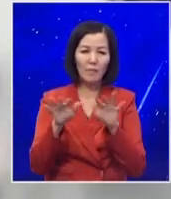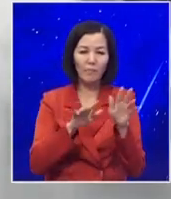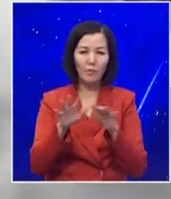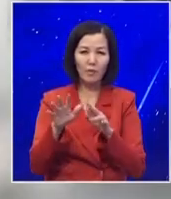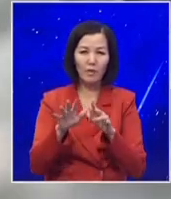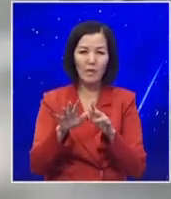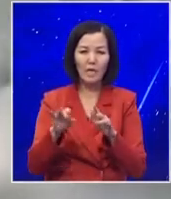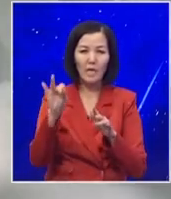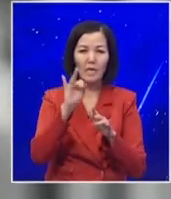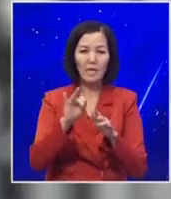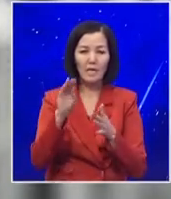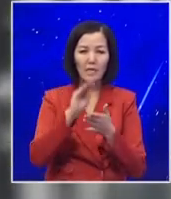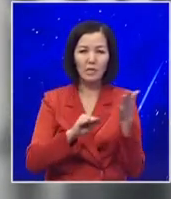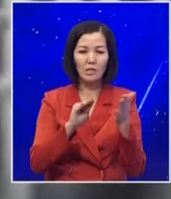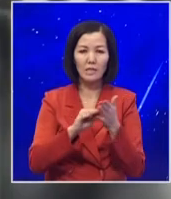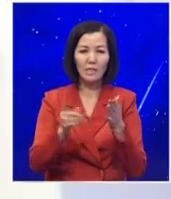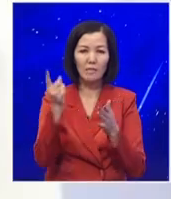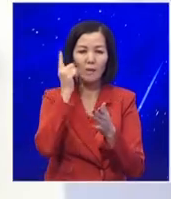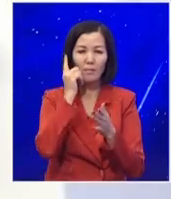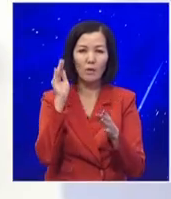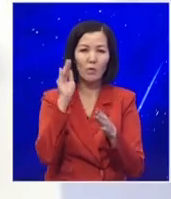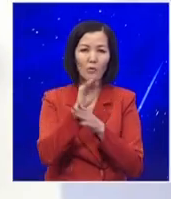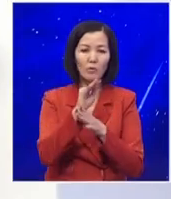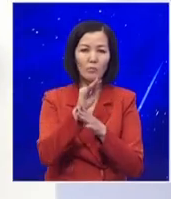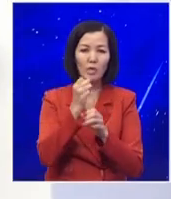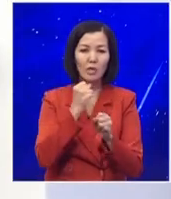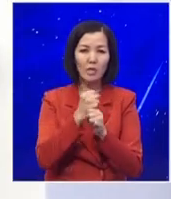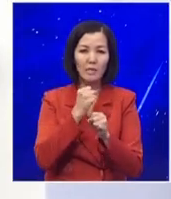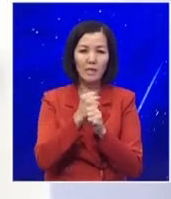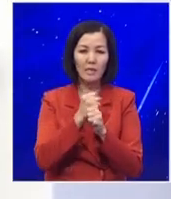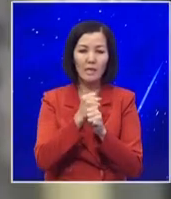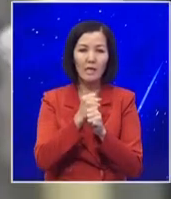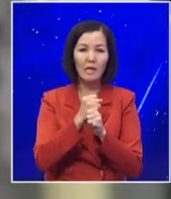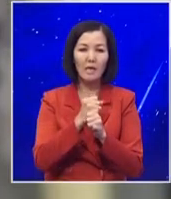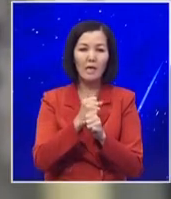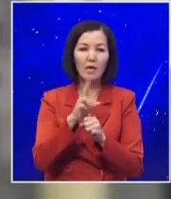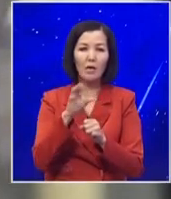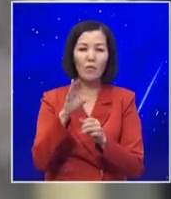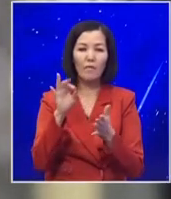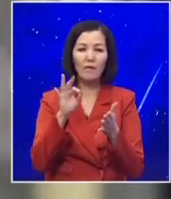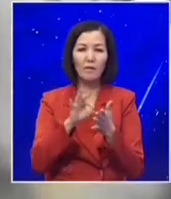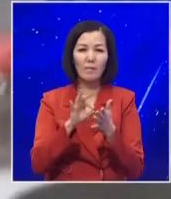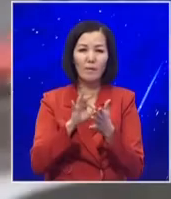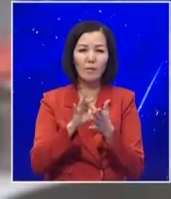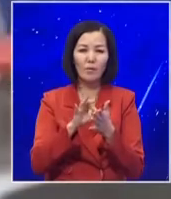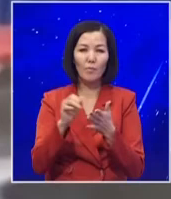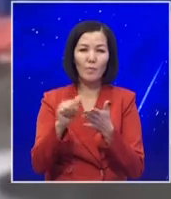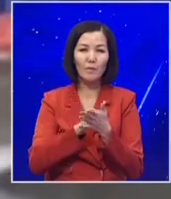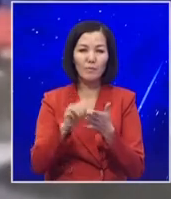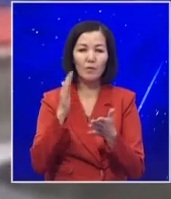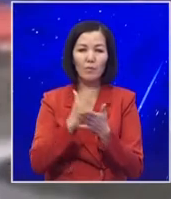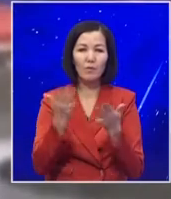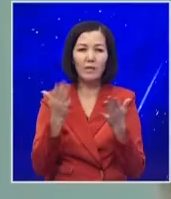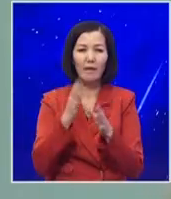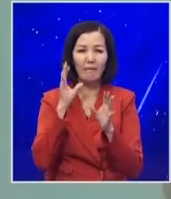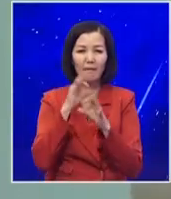коронавирустық тарихын жазатын мобильді қосымша жасады. Онда электронды ковид паспорты болады. Ол арқылы коронавирусты анықтауға арналған қандай